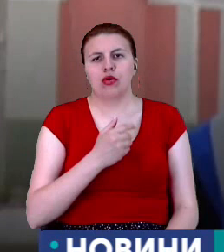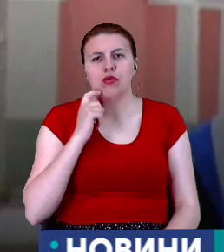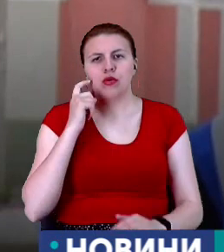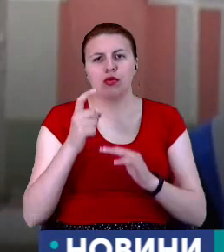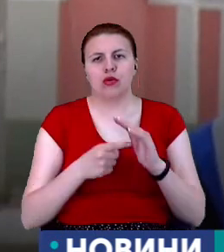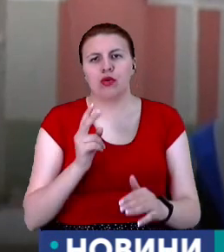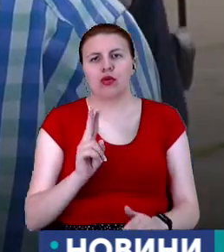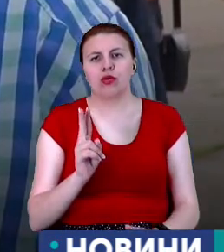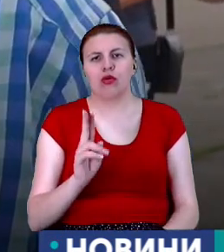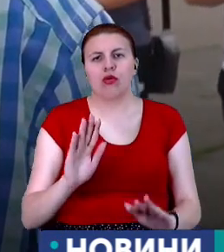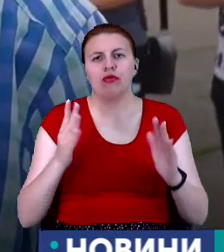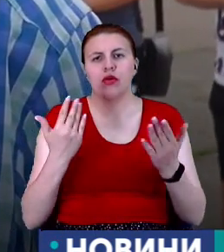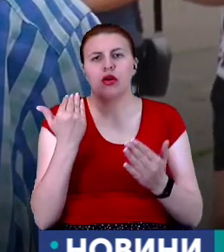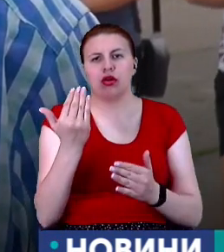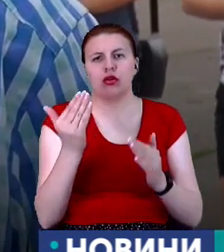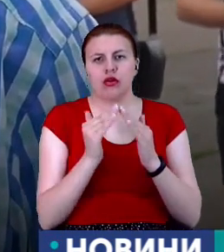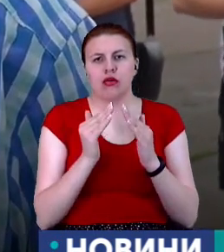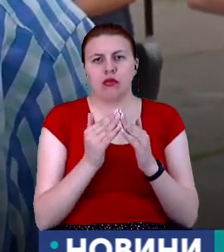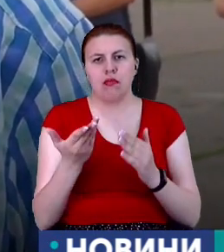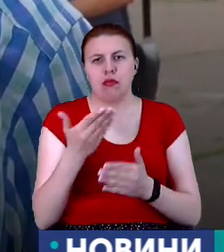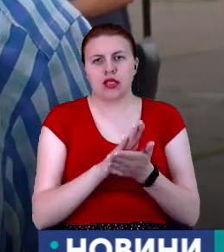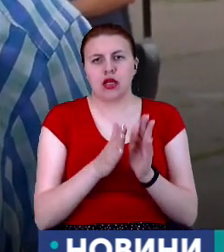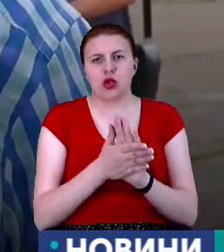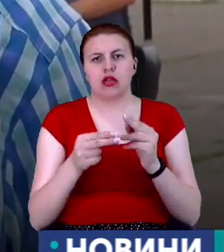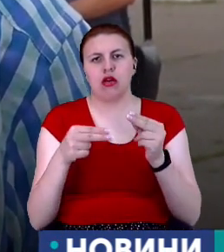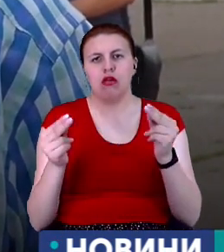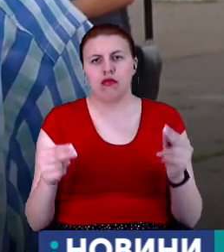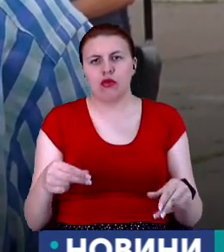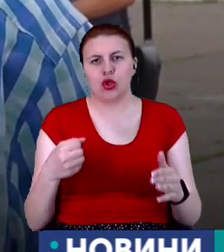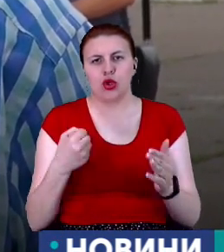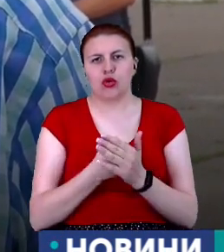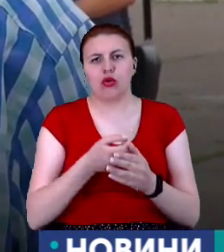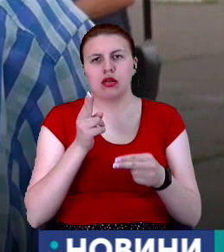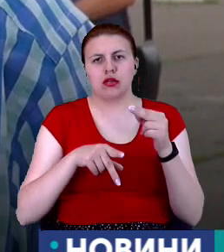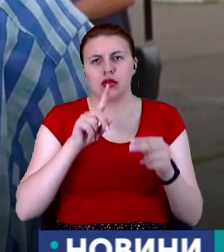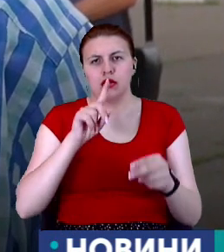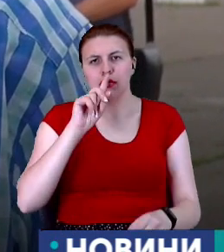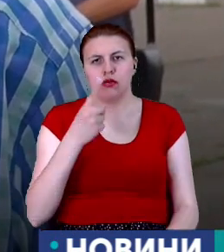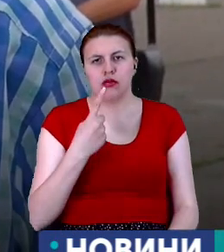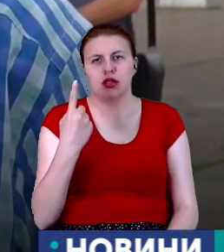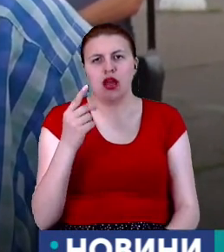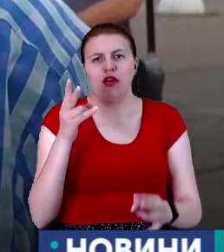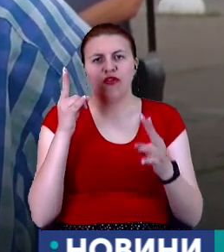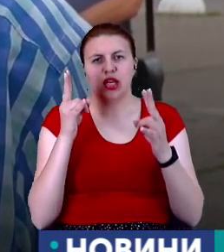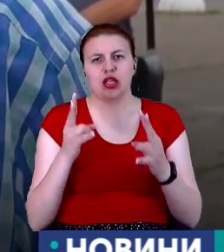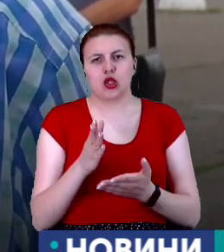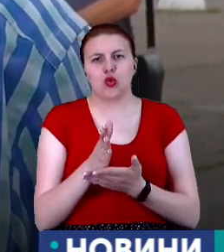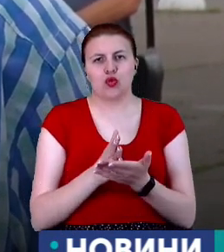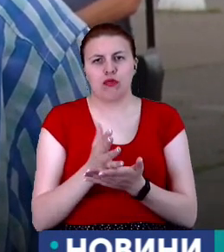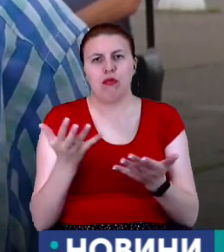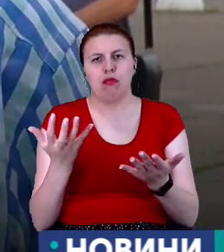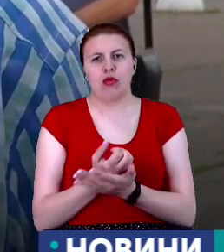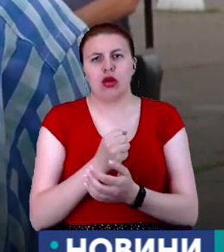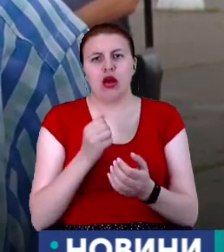їхні будинки. Ми заключили договір до кінця року з єдиною аварійною службою. Тобто, виходить, вона розформовується,